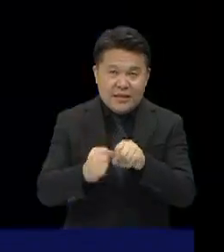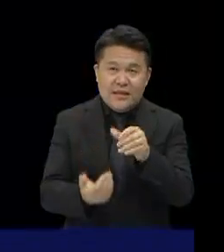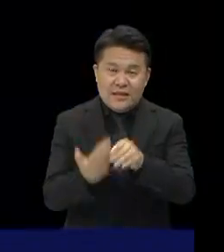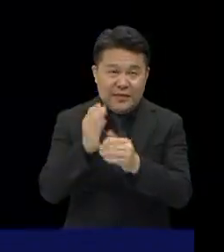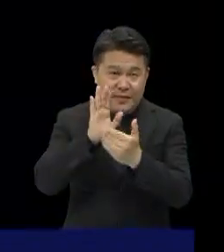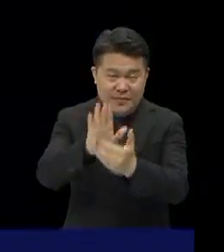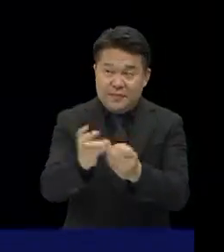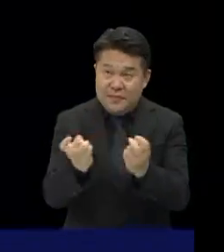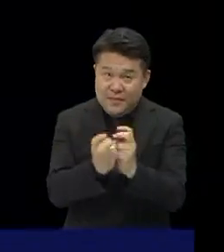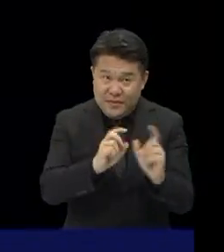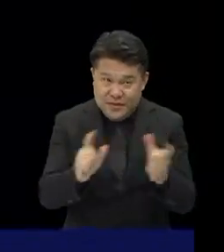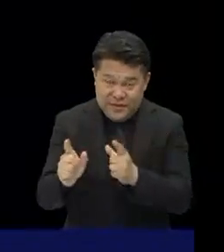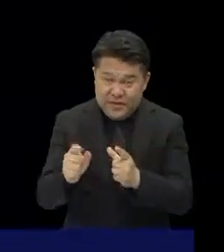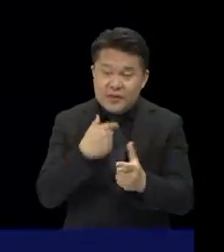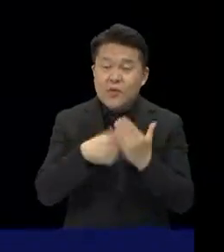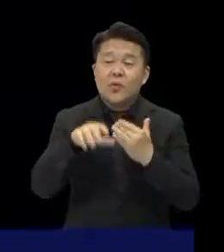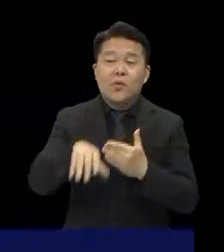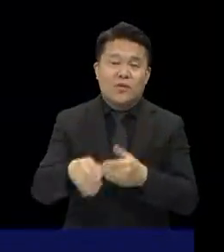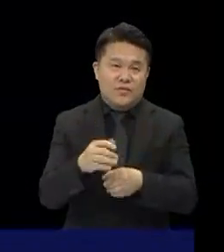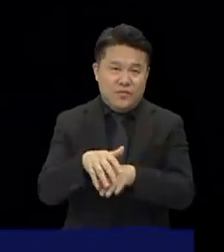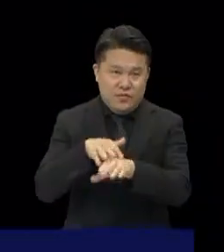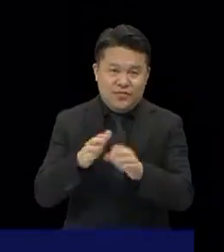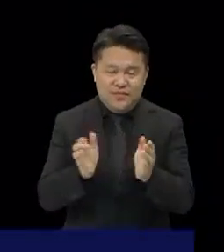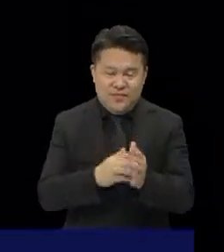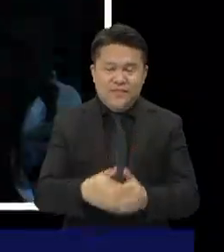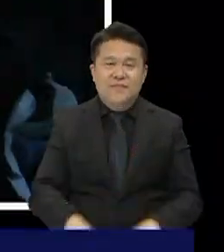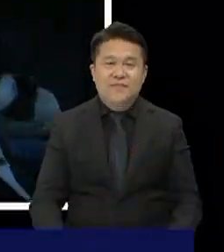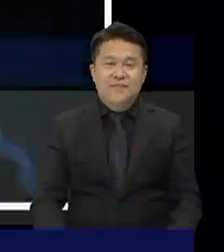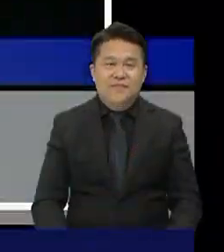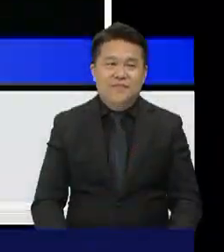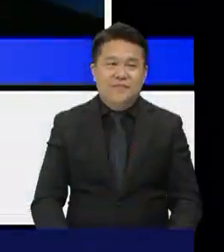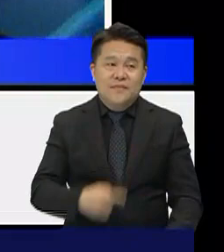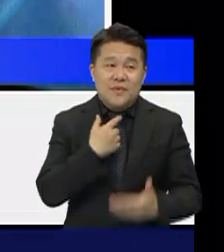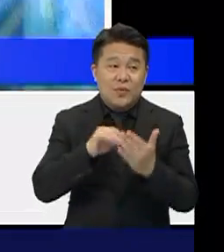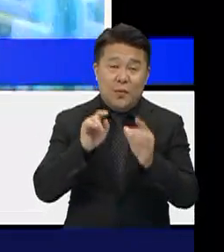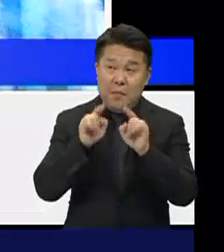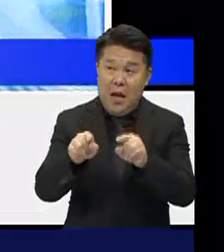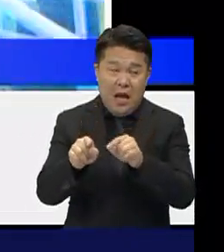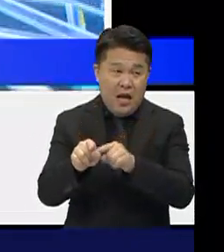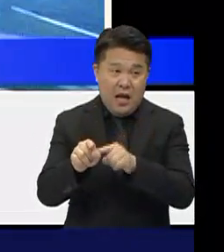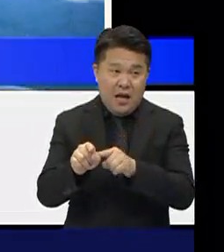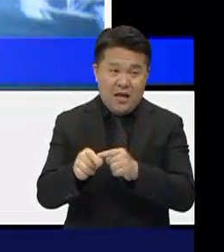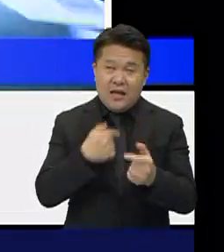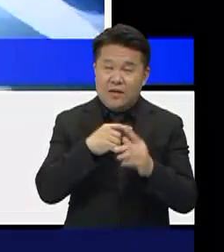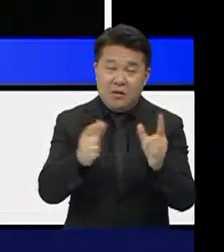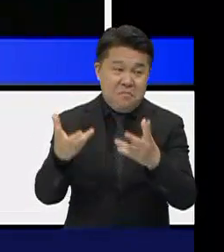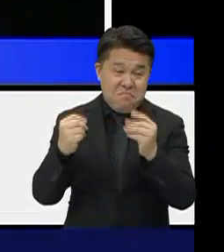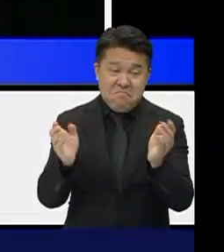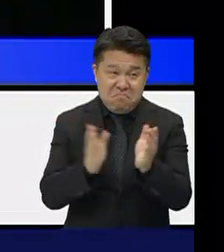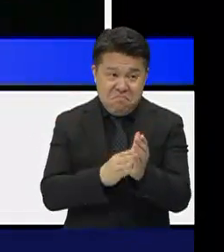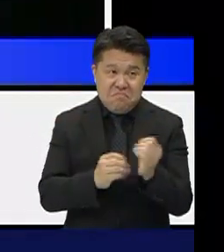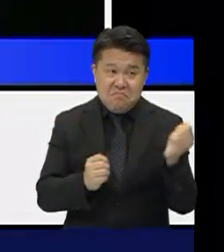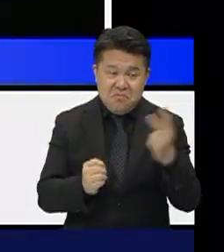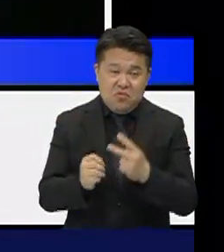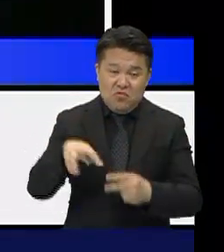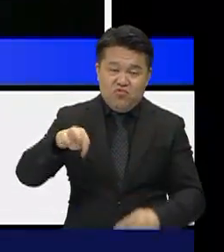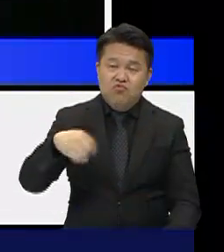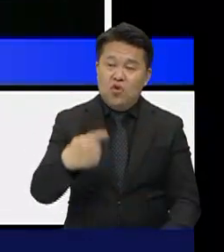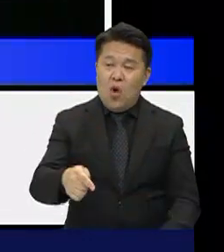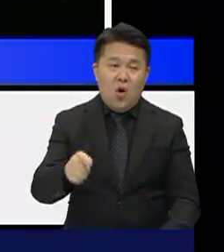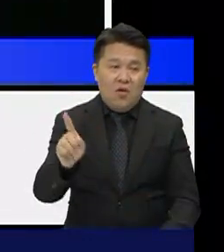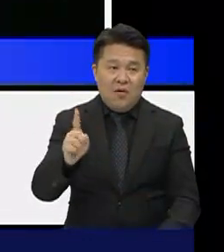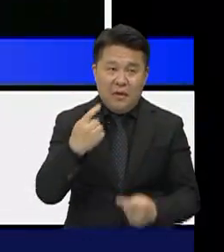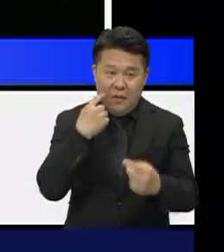수 있는 가스 안전 체험관으로 구성되어 있습니다. 체험관 와가지고 많은 체험도 하고 수소에 대해서